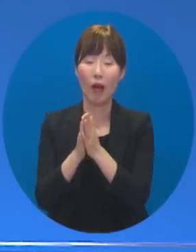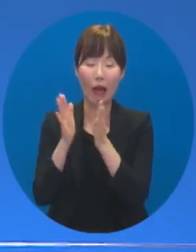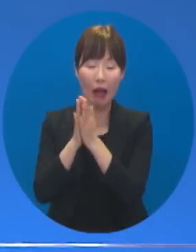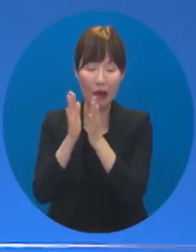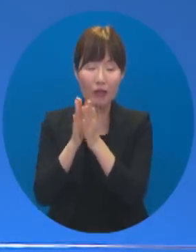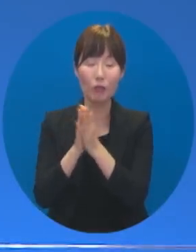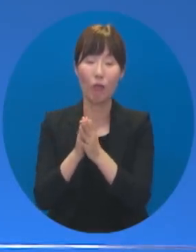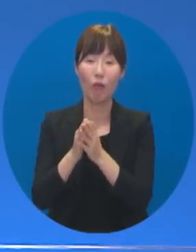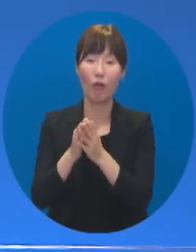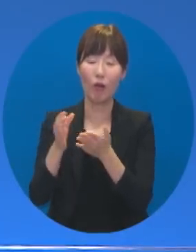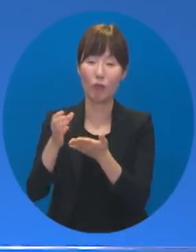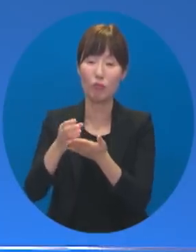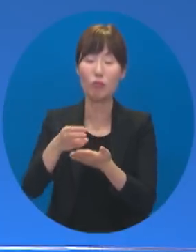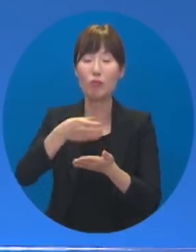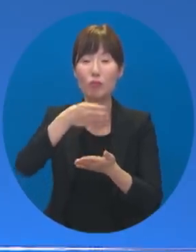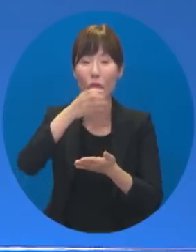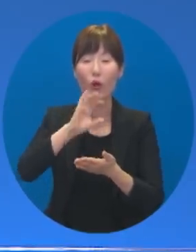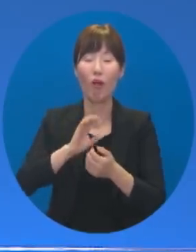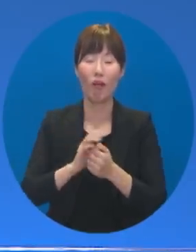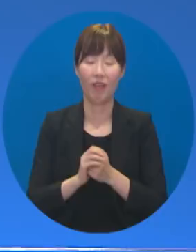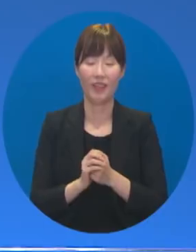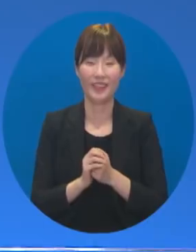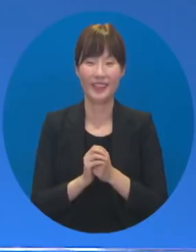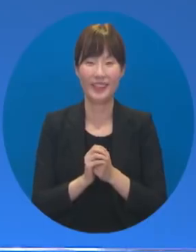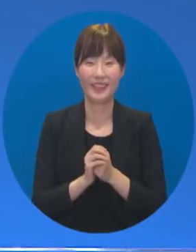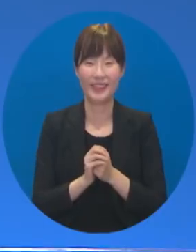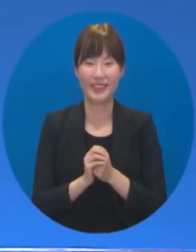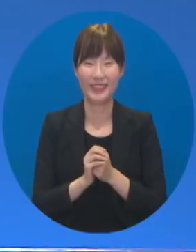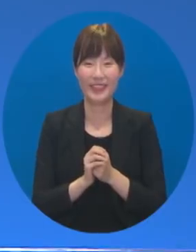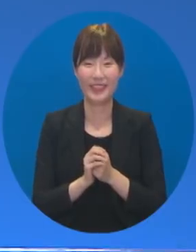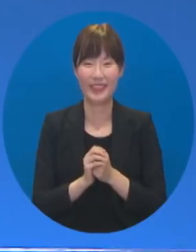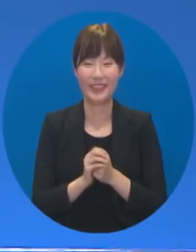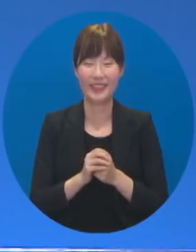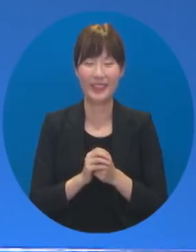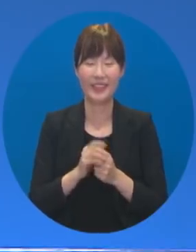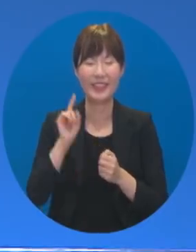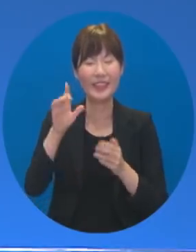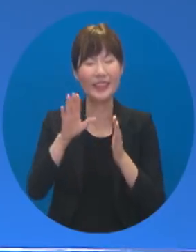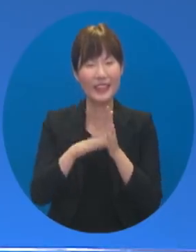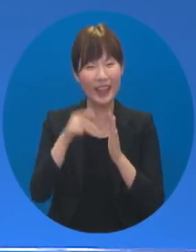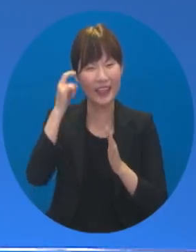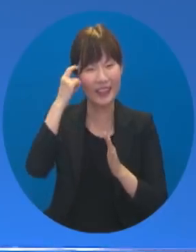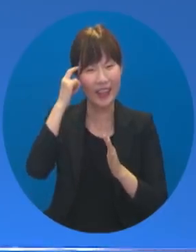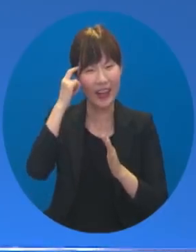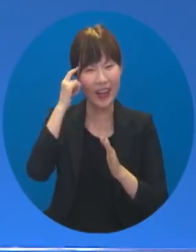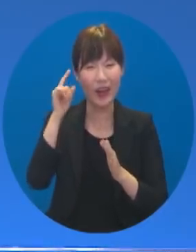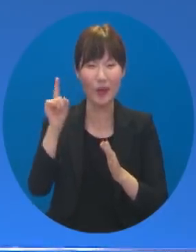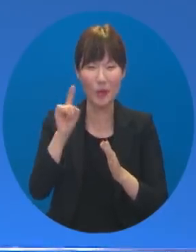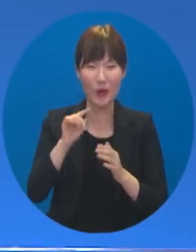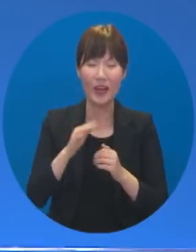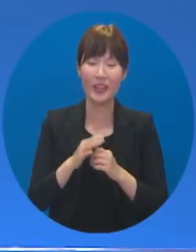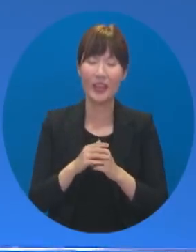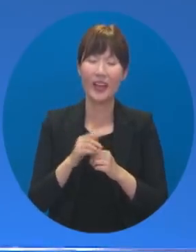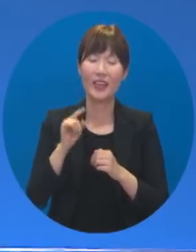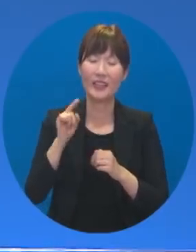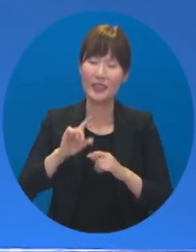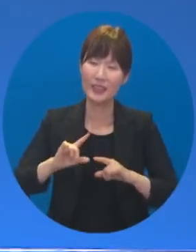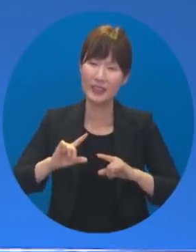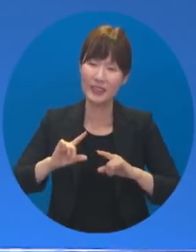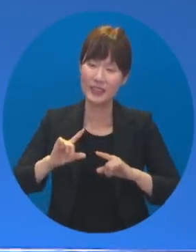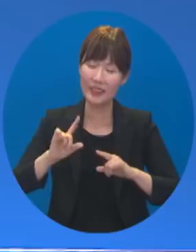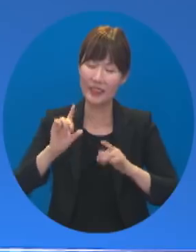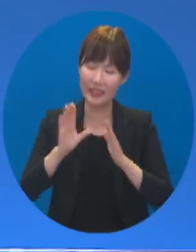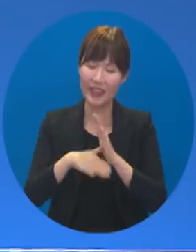내가 너 같은 놈을 위해서 내 피와 살을 줬나 했는데